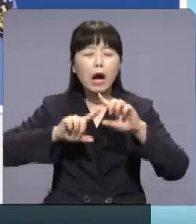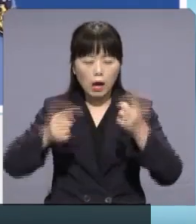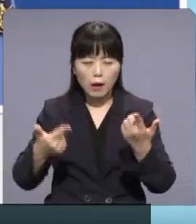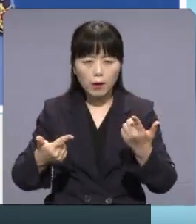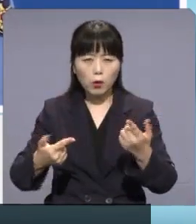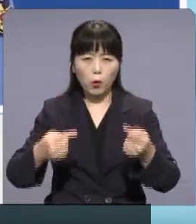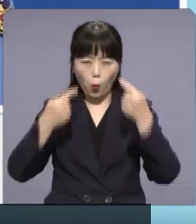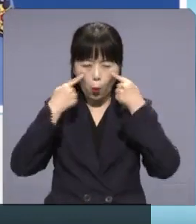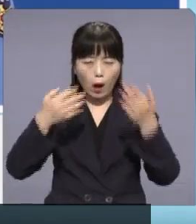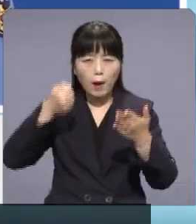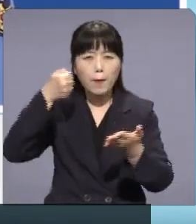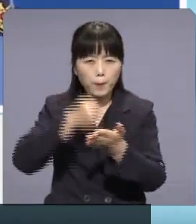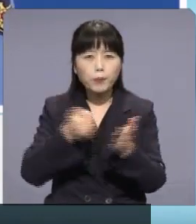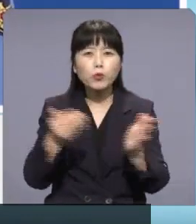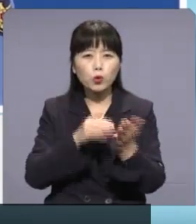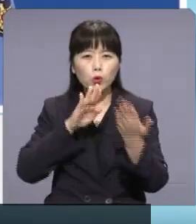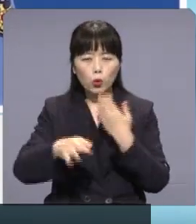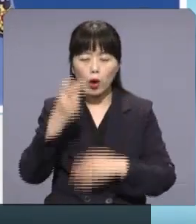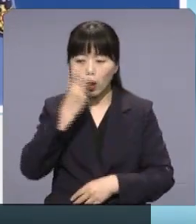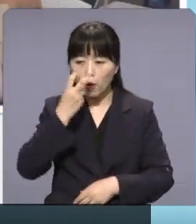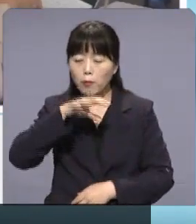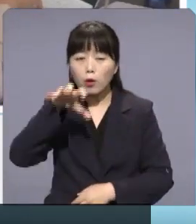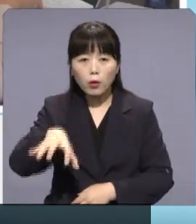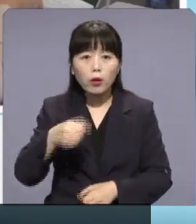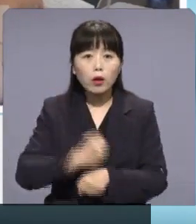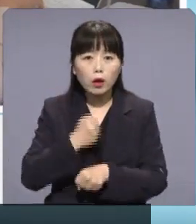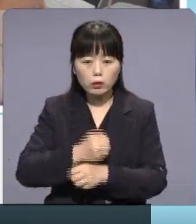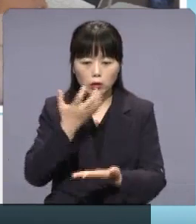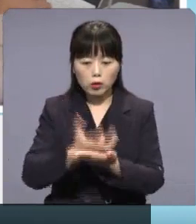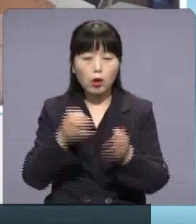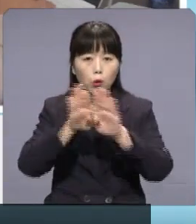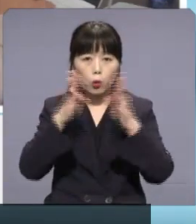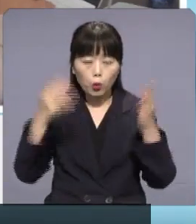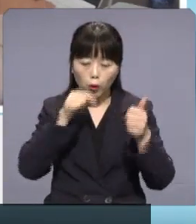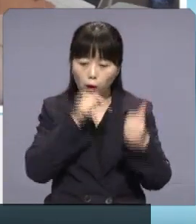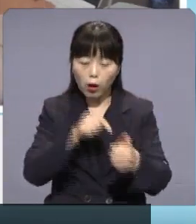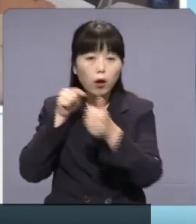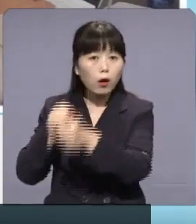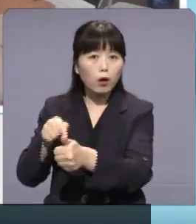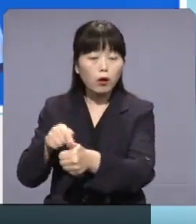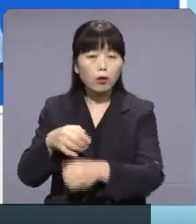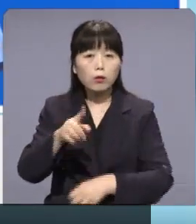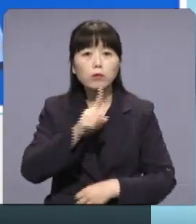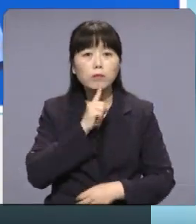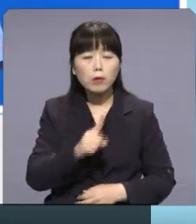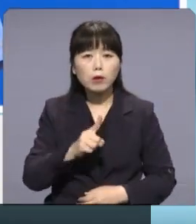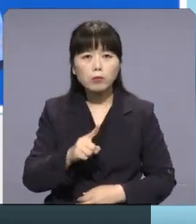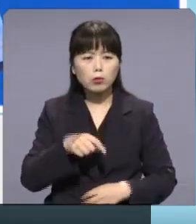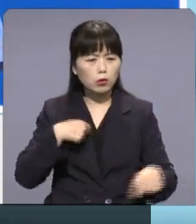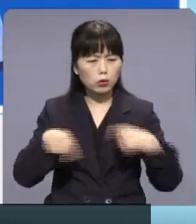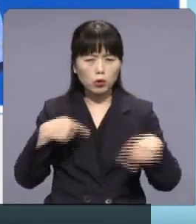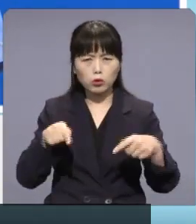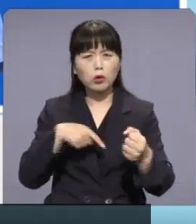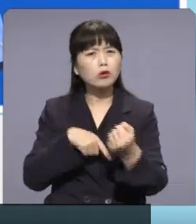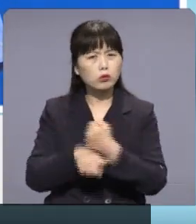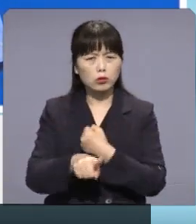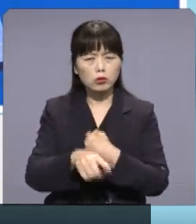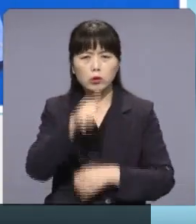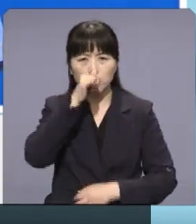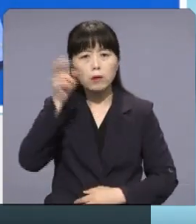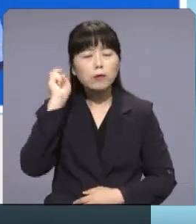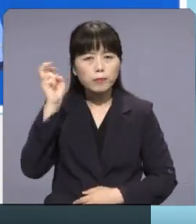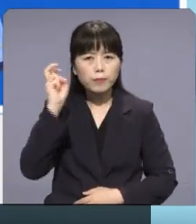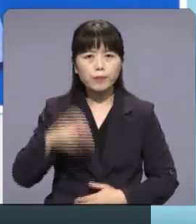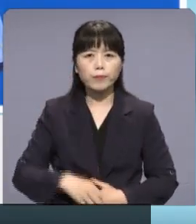난 다음에 감성 감사도 하겠다. 자료 공개해라. 이렇게 나온다는 거예요. 정치적 의도가 있다고밖에 해석할 수가